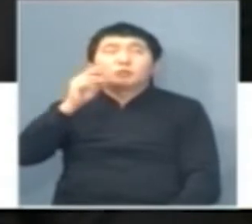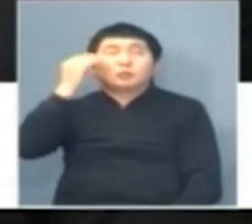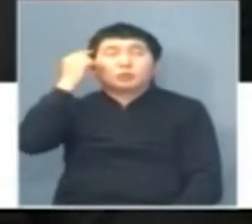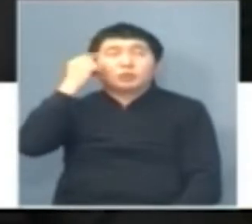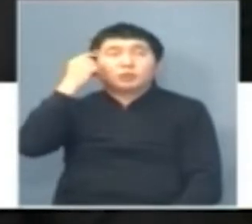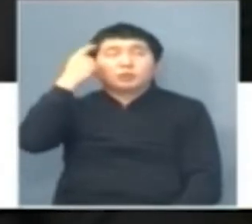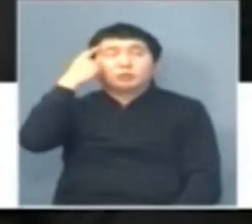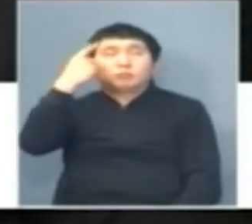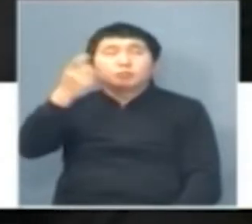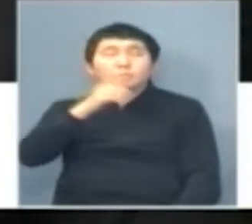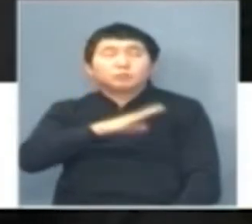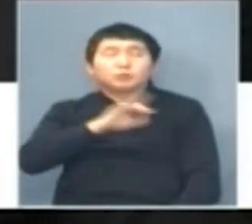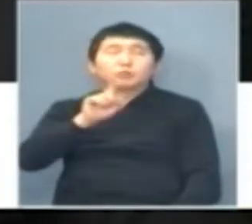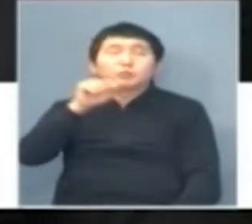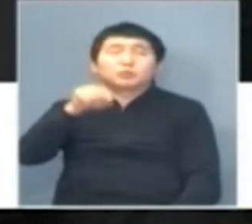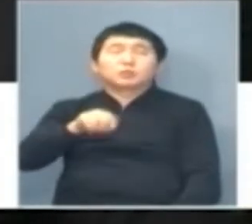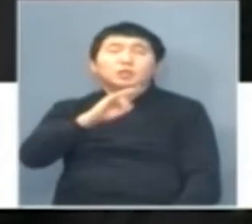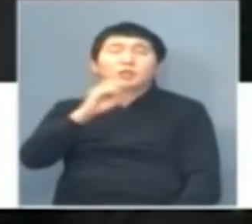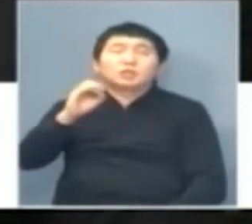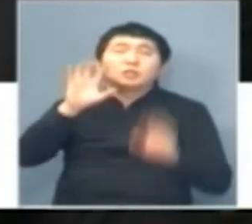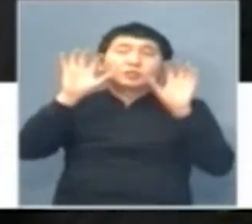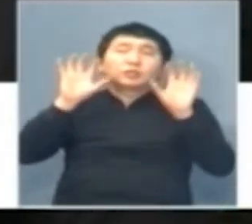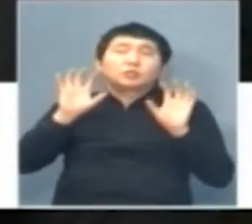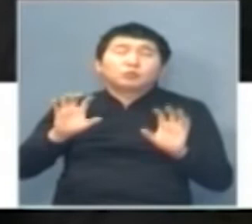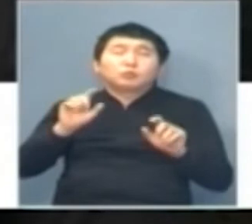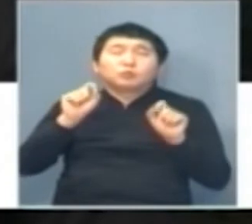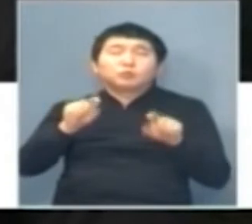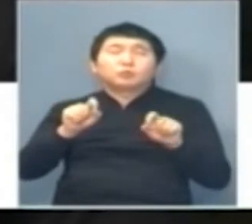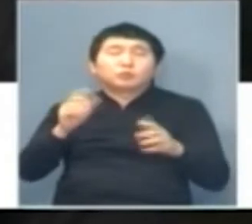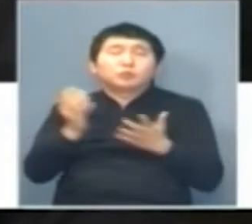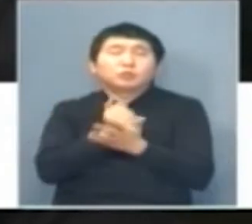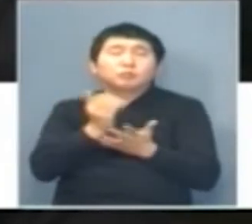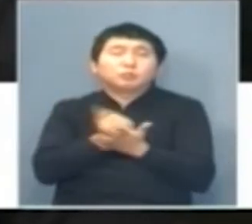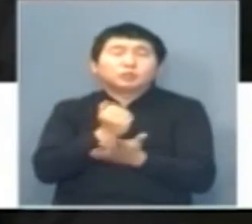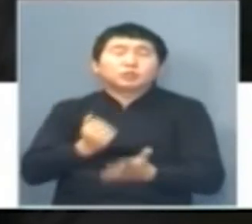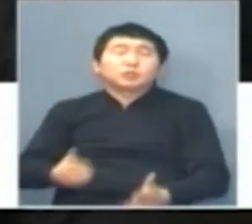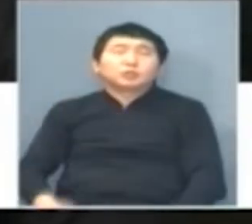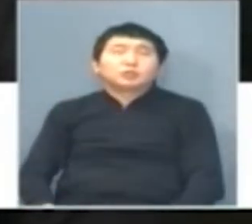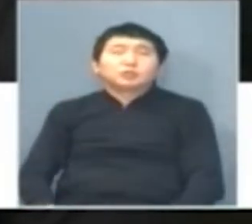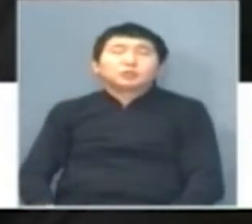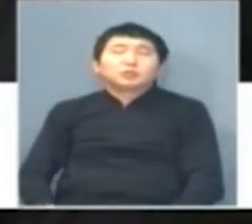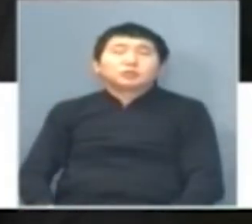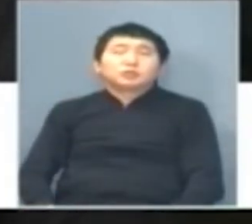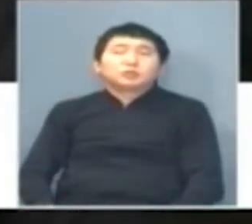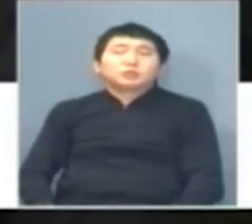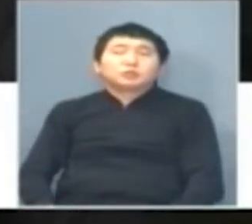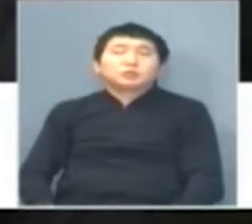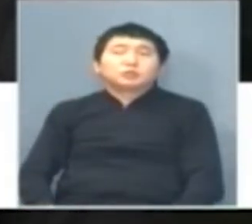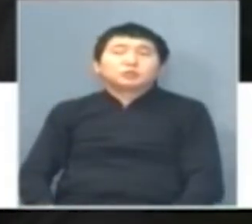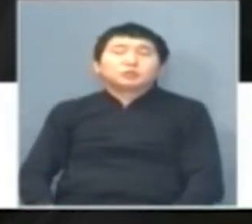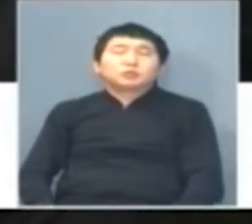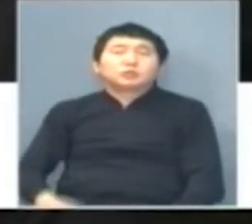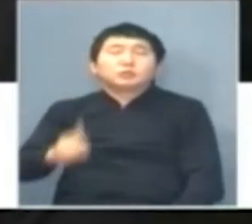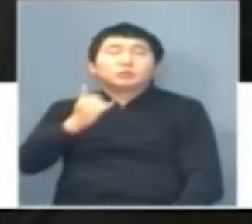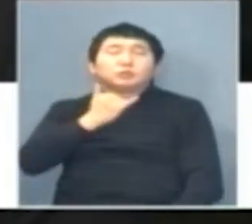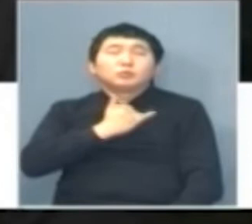идет незаконная добыча, именно незаконная работа с нарушением всех законодательных и экологических норм. Соответственно, у нас до этого